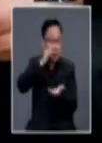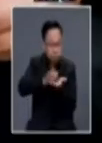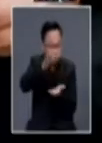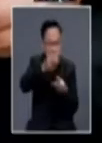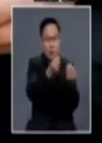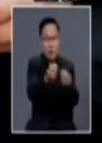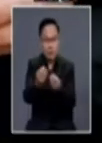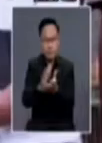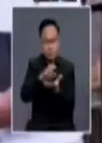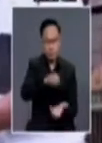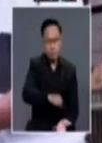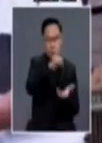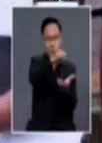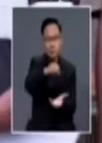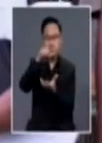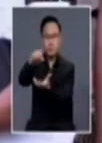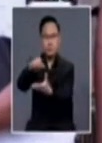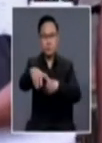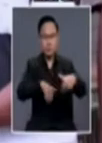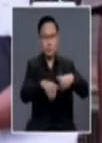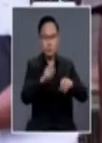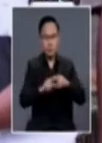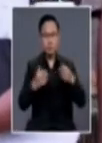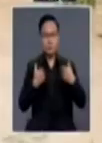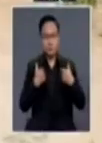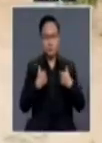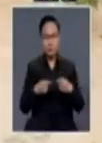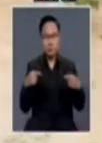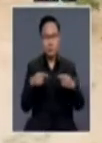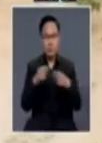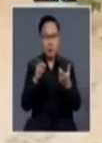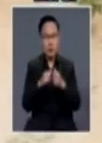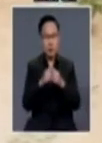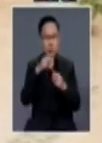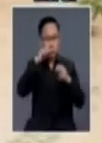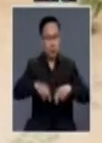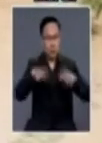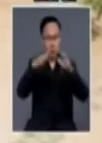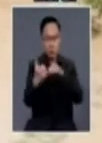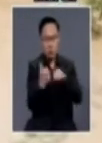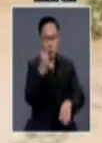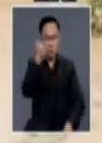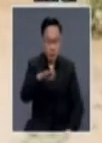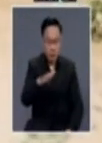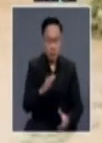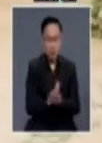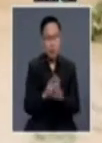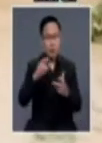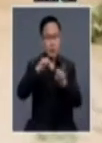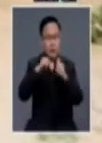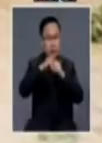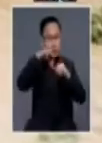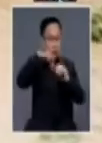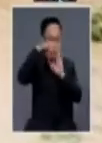ถุงยางชีพและสิ่งของบรรเทาทุกข์ไปแจกจ่ายให้กับประชาชนในพื้นที่ที่ถูกตัดขาดและเมื่อสถานการณ์เริ่มคลี่คล